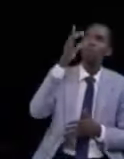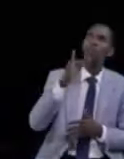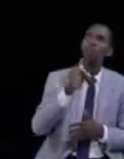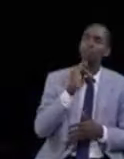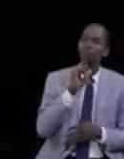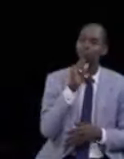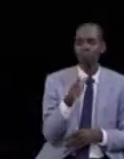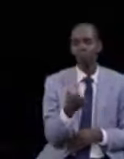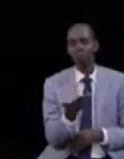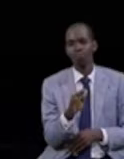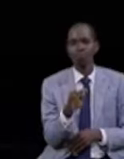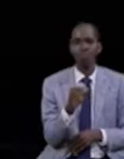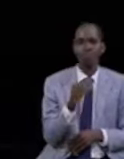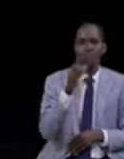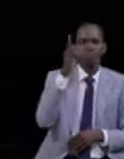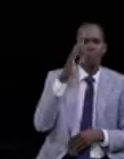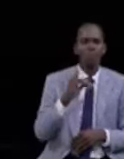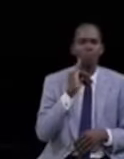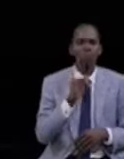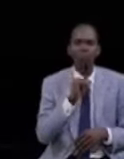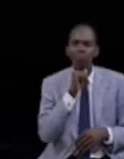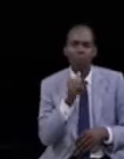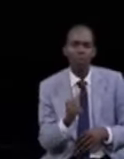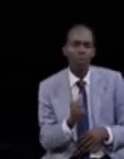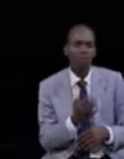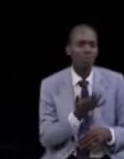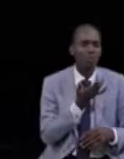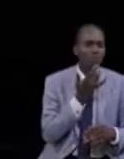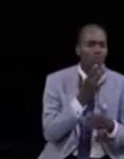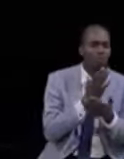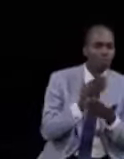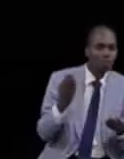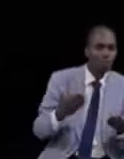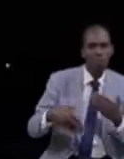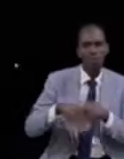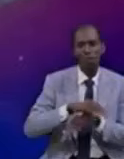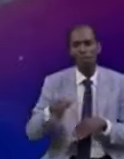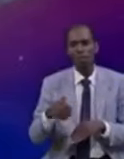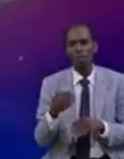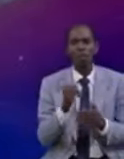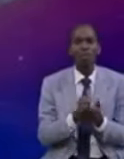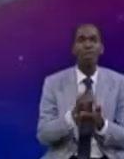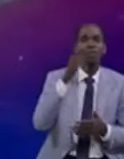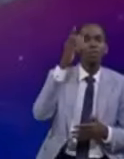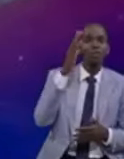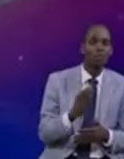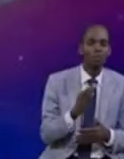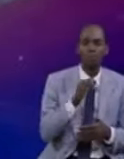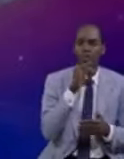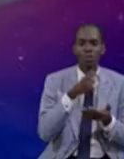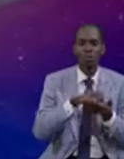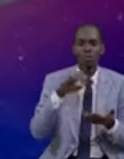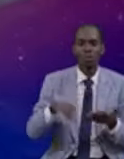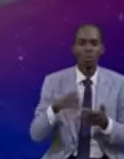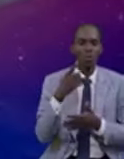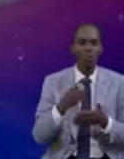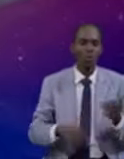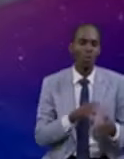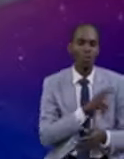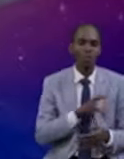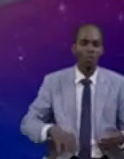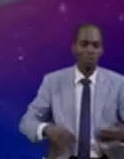Dieu ne joue n'a pas de favorit que Dieu n'ôte pas ce que Christ a fait sur la croix